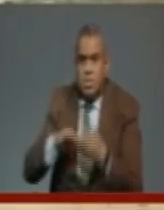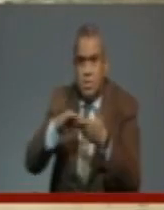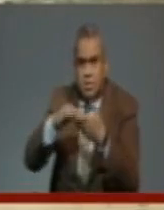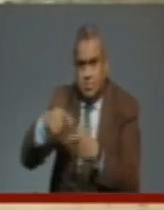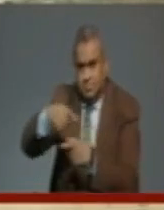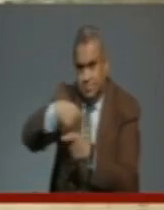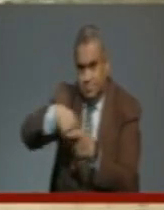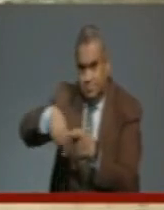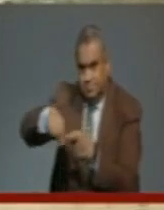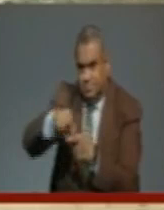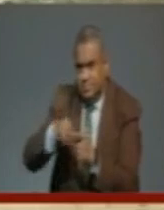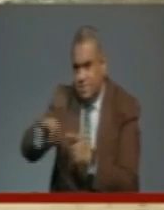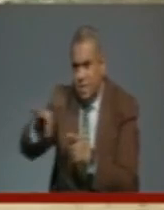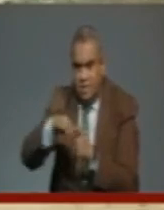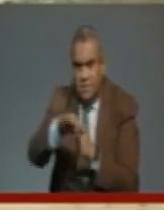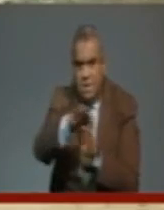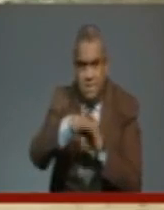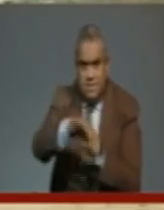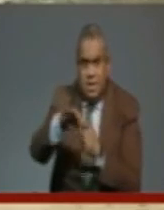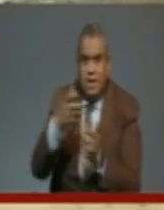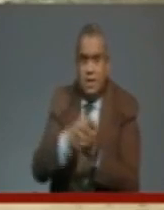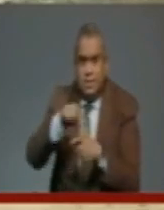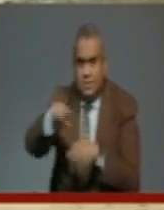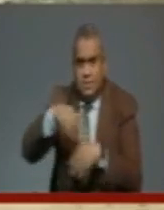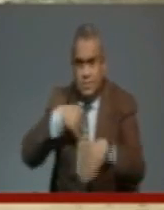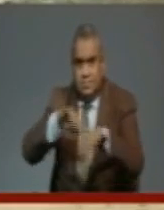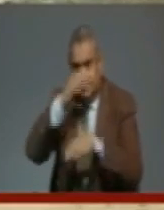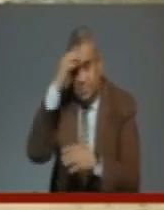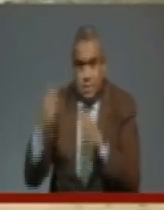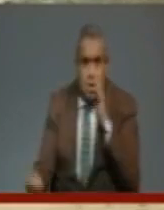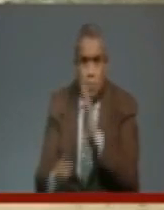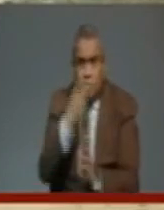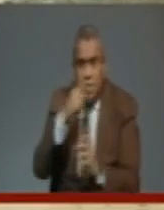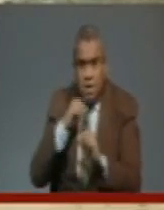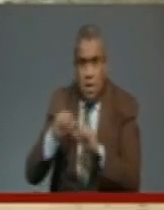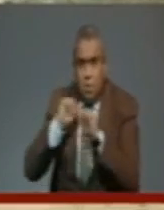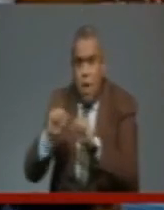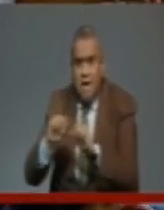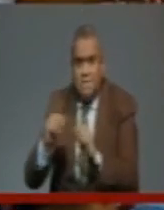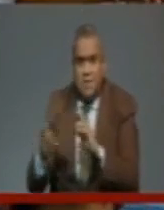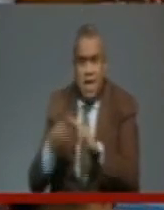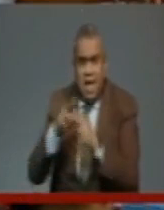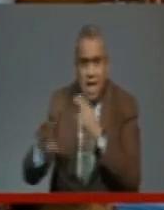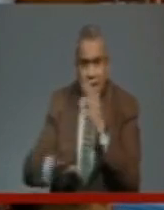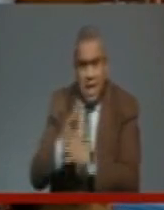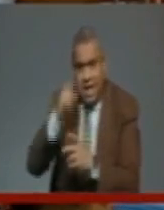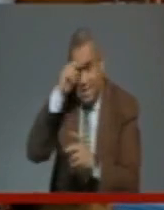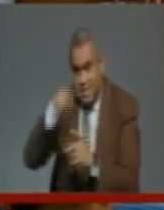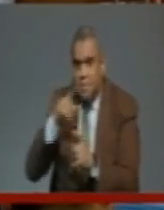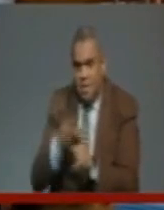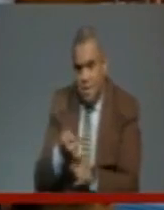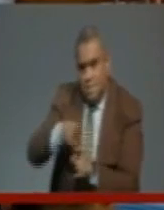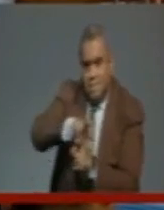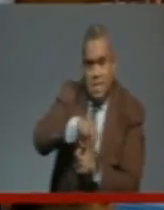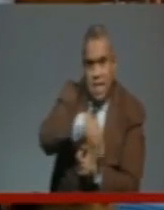الخط الرئيسي وده خط تبادلي ليه لو حصل حاجه لا قدر الله او يشيل عن الخط اللي اصبح دلوقتي نسبه تشغيله